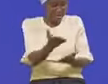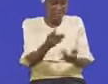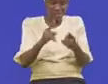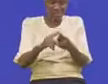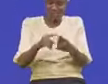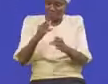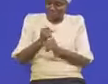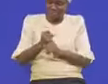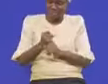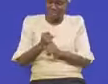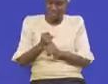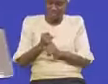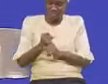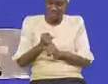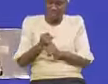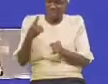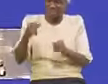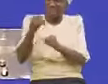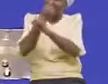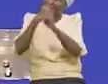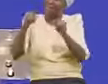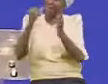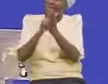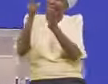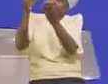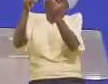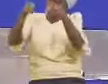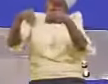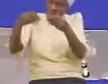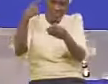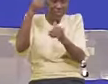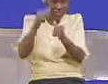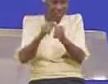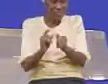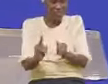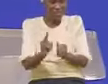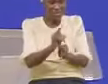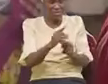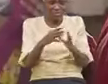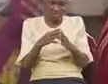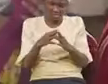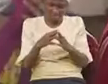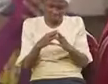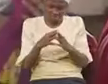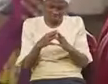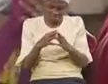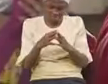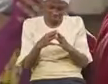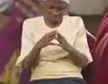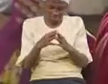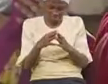sio kwasi jibo ya kho e ya kho dede popo ikele na me same